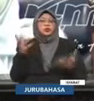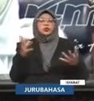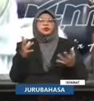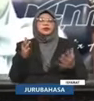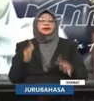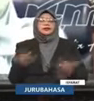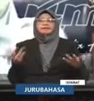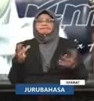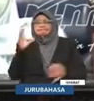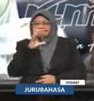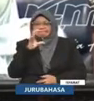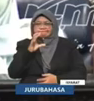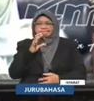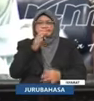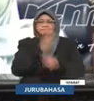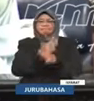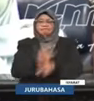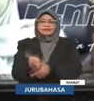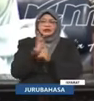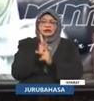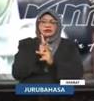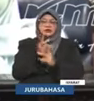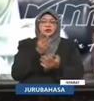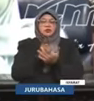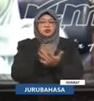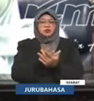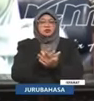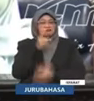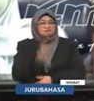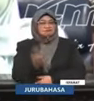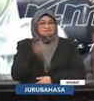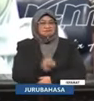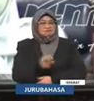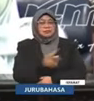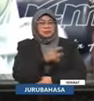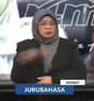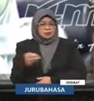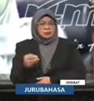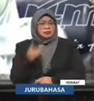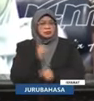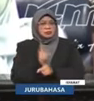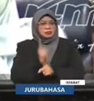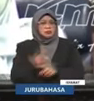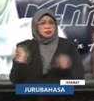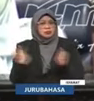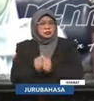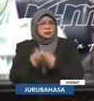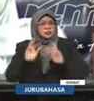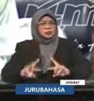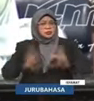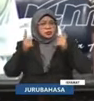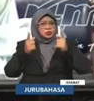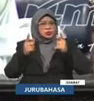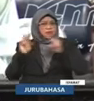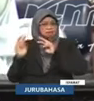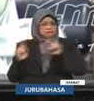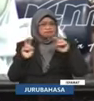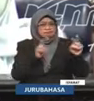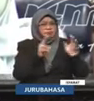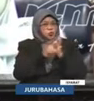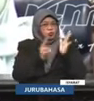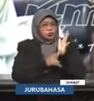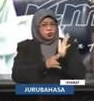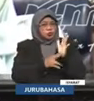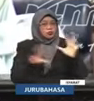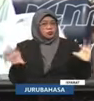mengekang sedikit pinjaman pemberi pinjaman uang tidak boleh Saint termasuklah dengan meningkatkan penguasaan